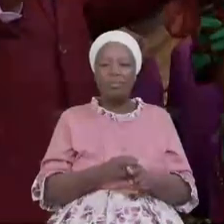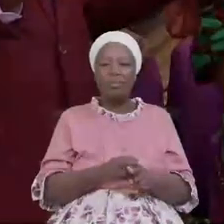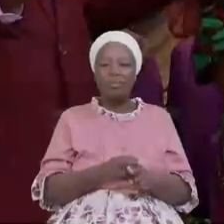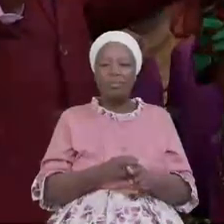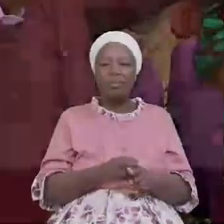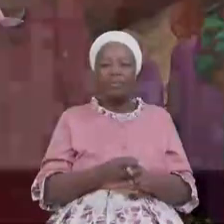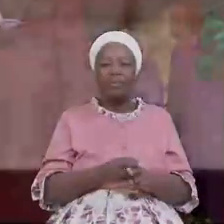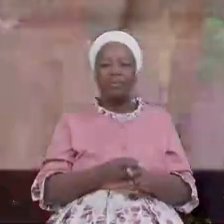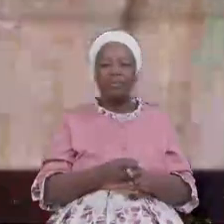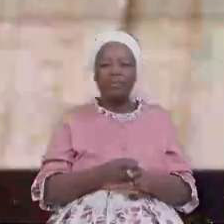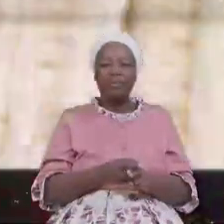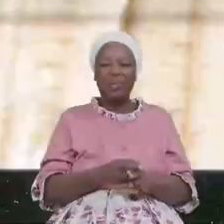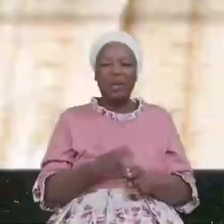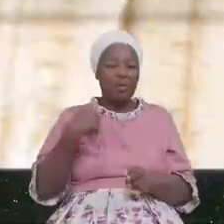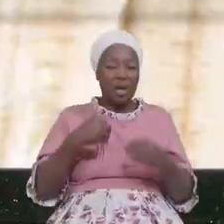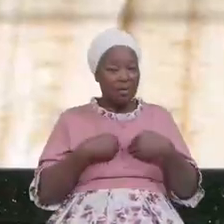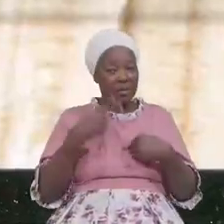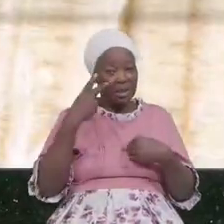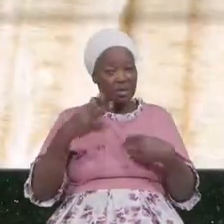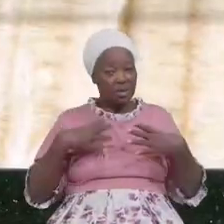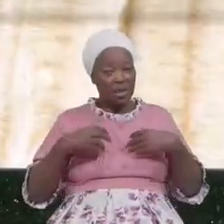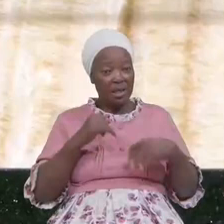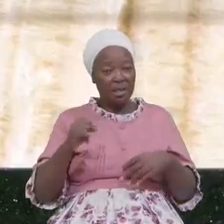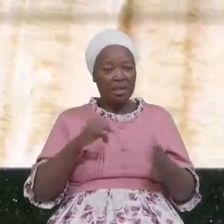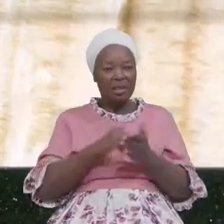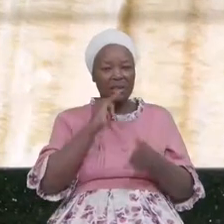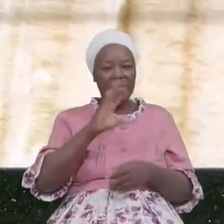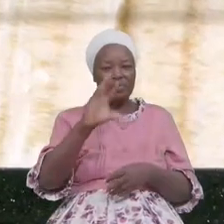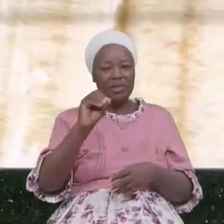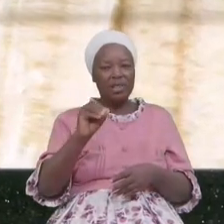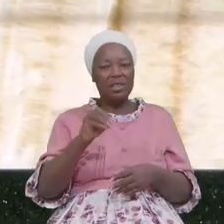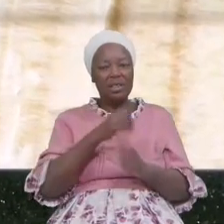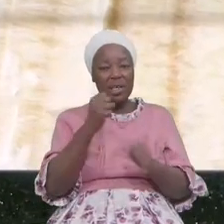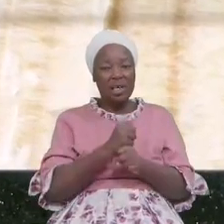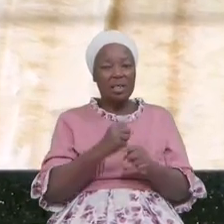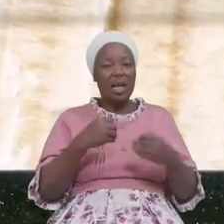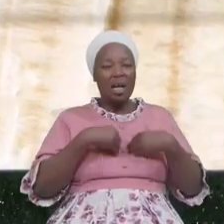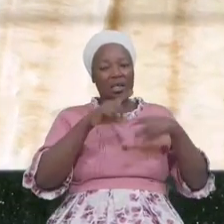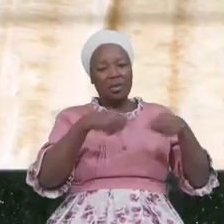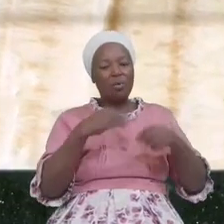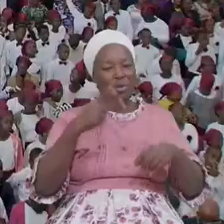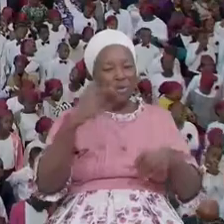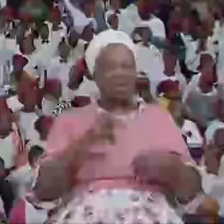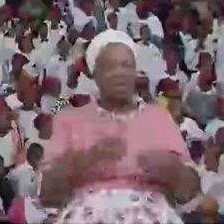Nous avons vu les guérisons pendant 50 ans qui sont passées. Nous verrons de plus grandes guérisons.